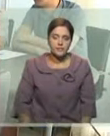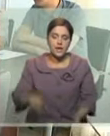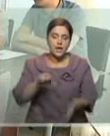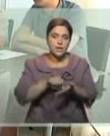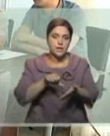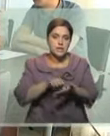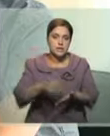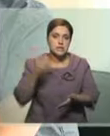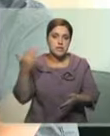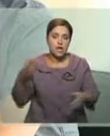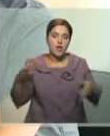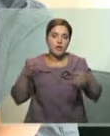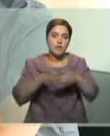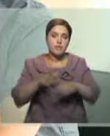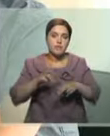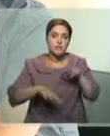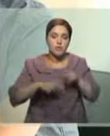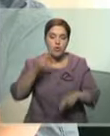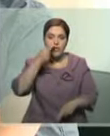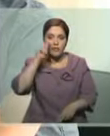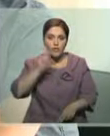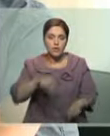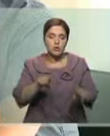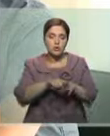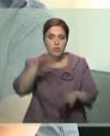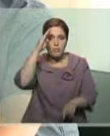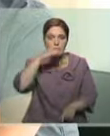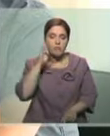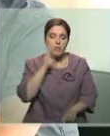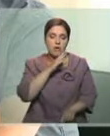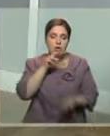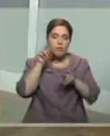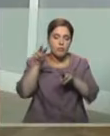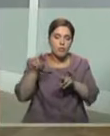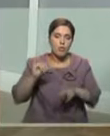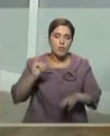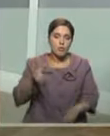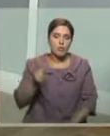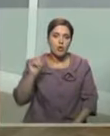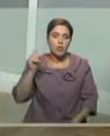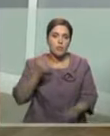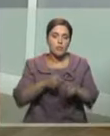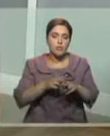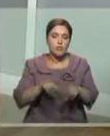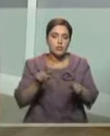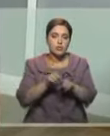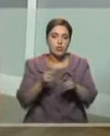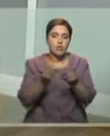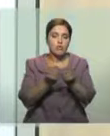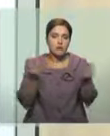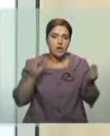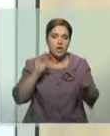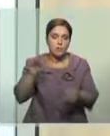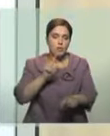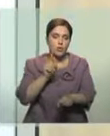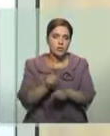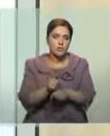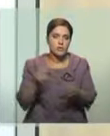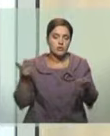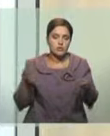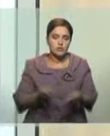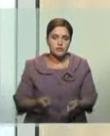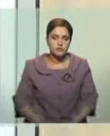фирмы-застройщика считают, что в случившемся есть и вина родителей. Не доглядели. При этом факт отсутствия ограждения отрицать не стали. Ограждения